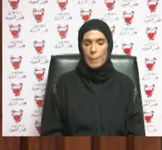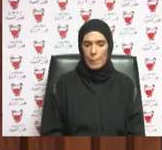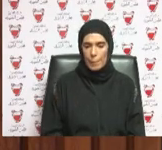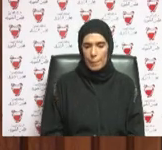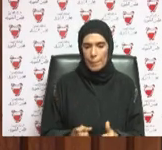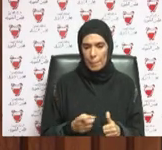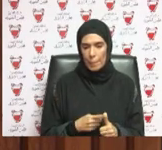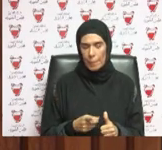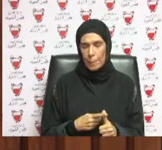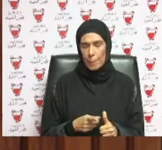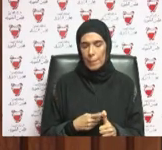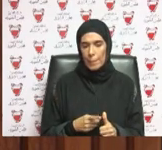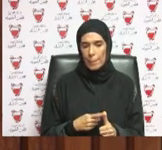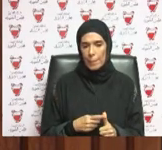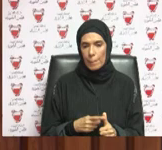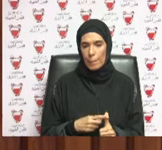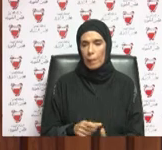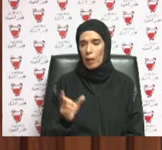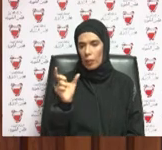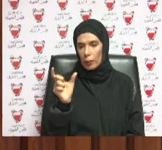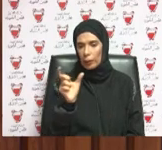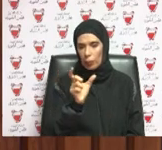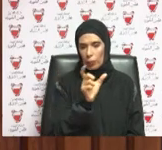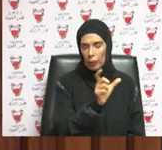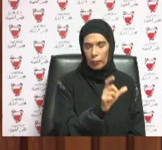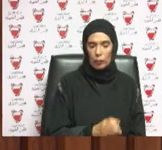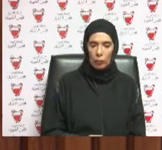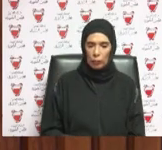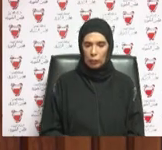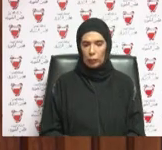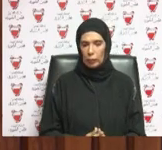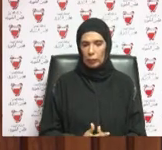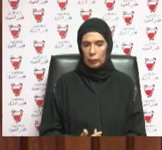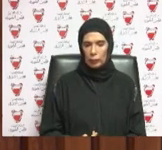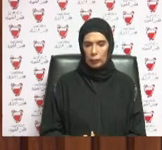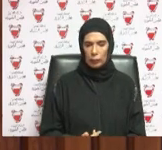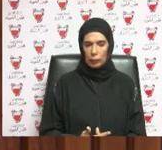أبدأ بإعطاء الكلمات لطالب الكلام